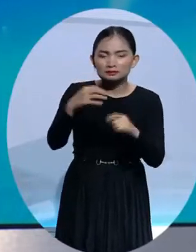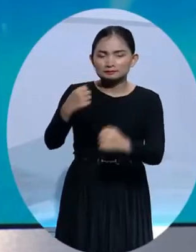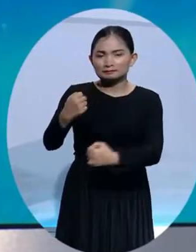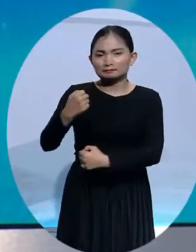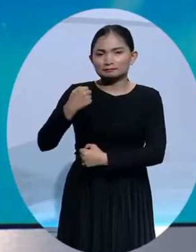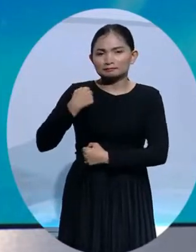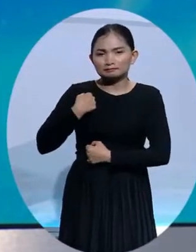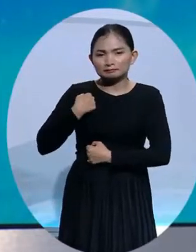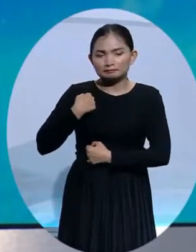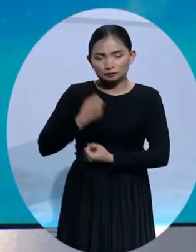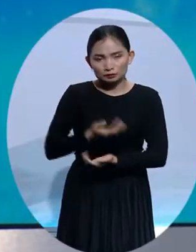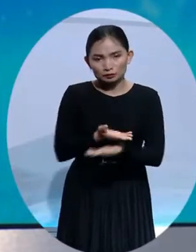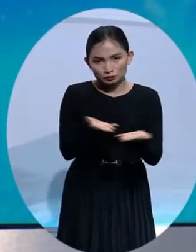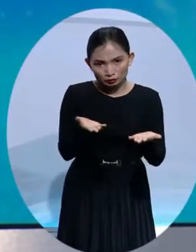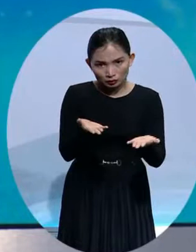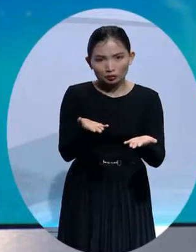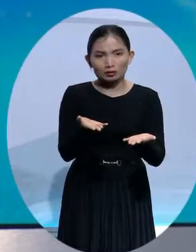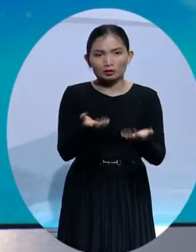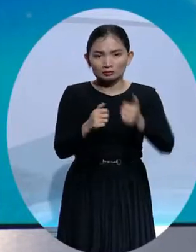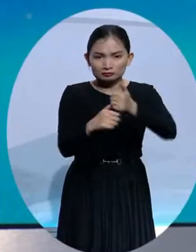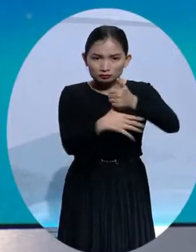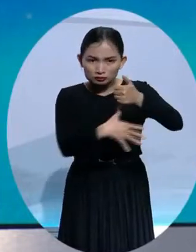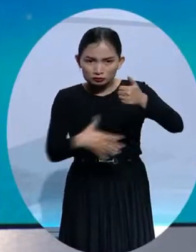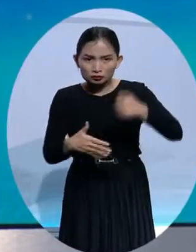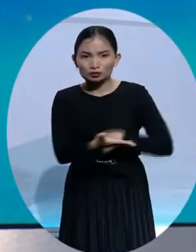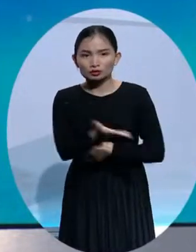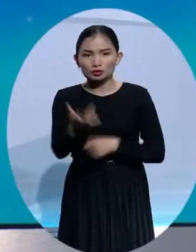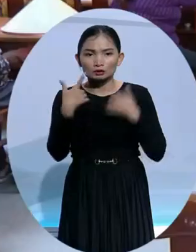đồng đội và tiếp lửa truyền thống cho thế hệ thanh niên.